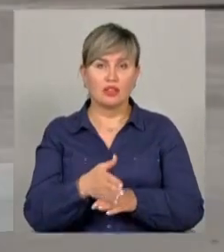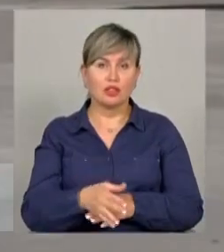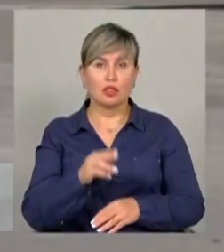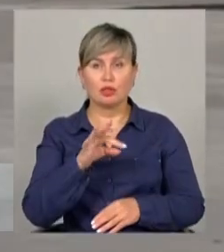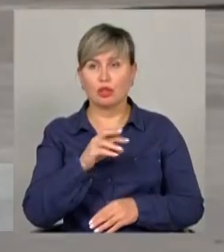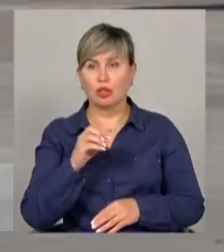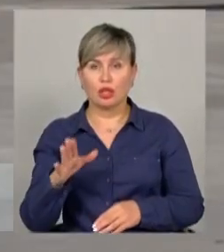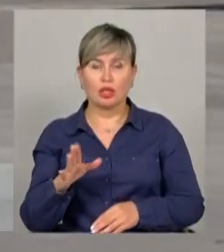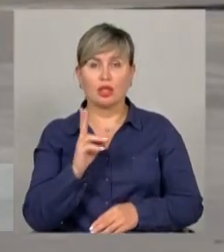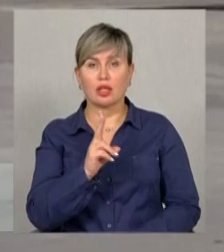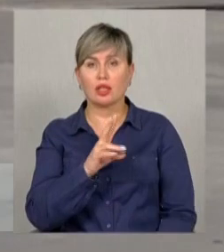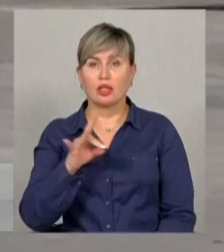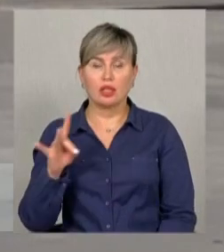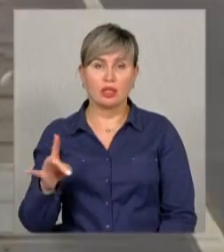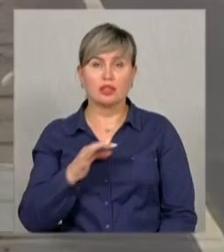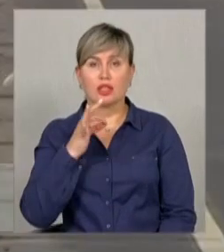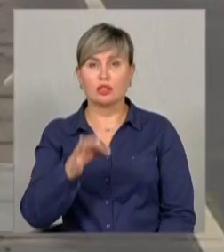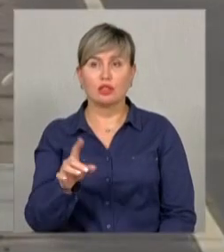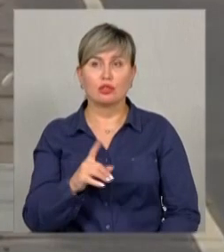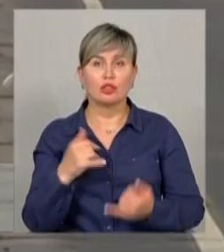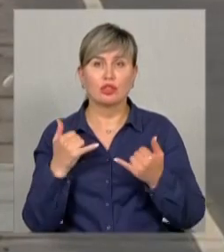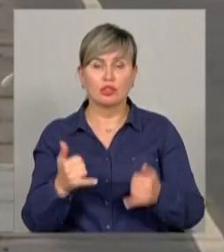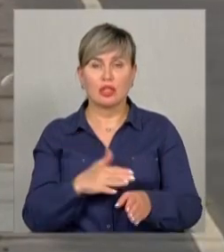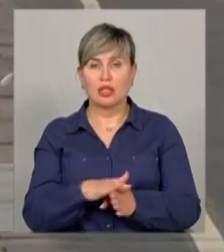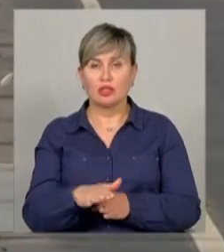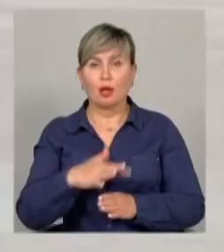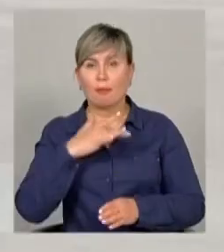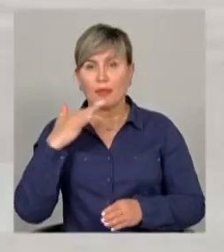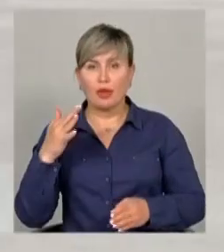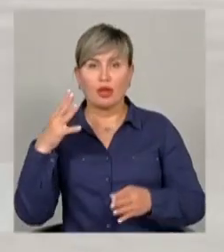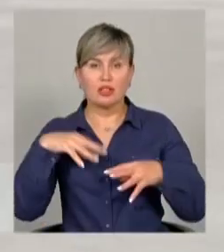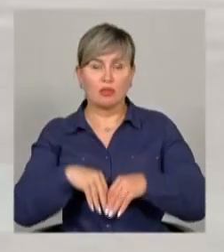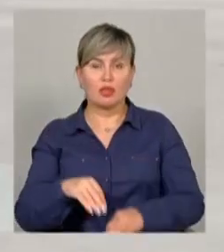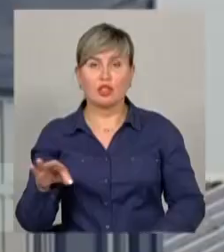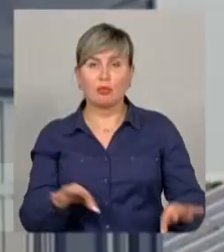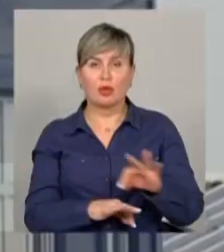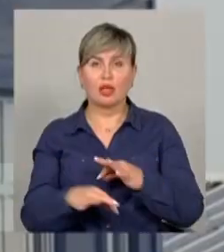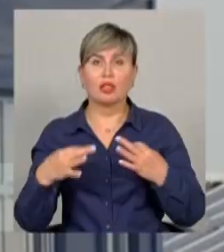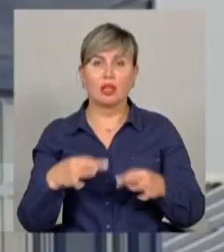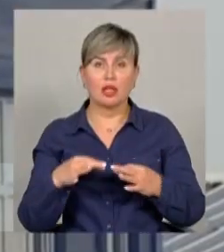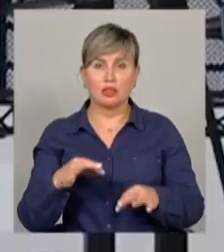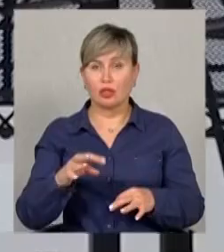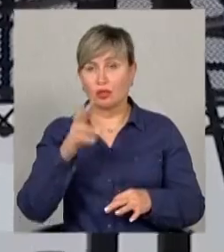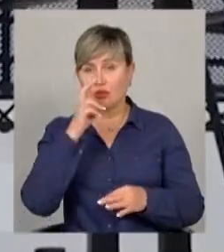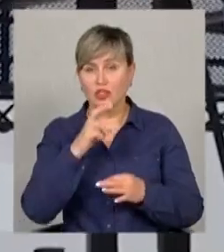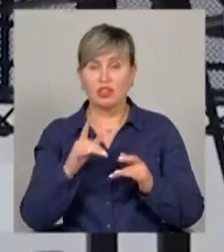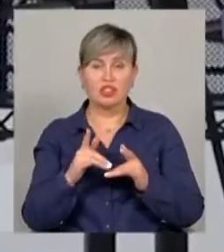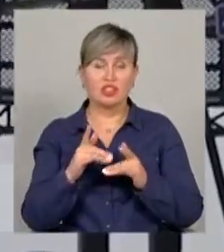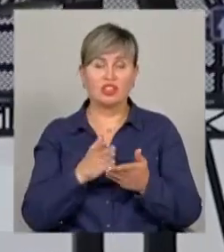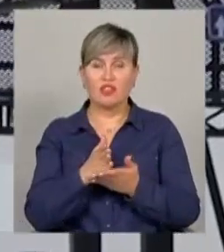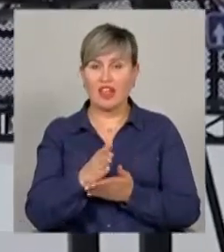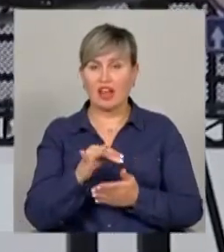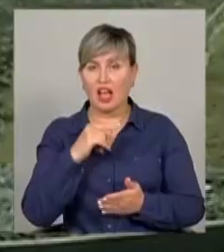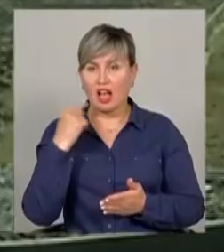Касым-Жомарта Токаева в КНР. Он отметил, что сейчас реализуется много совместных проектов в транспортно-коммуникационной сфере и